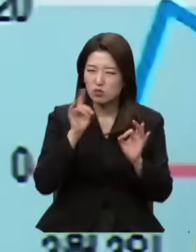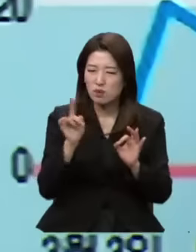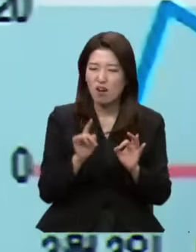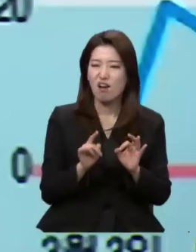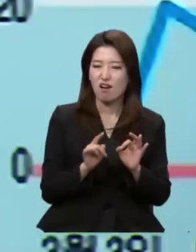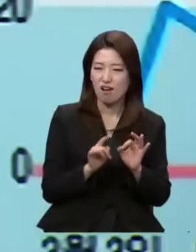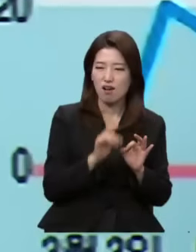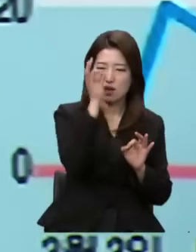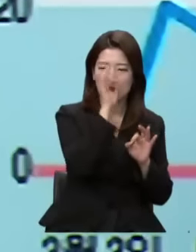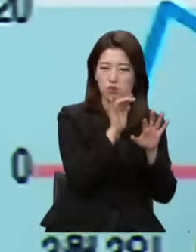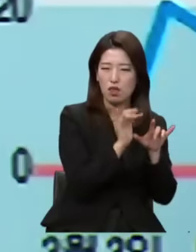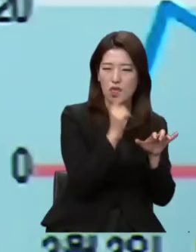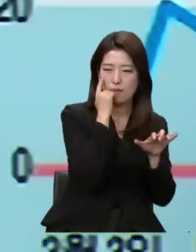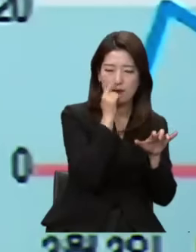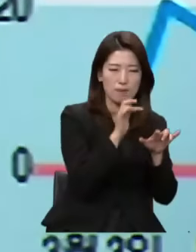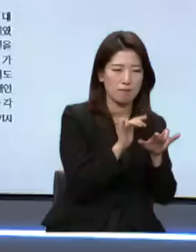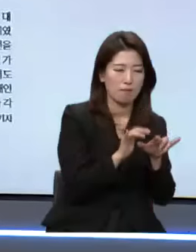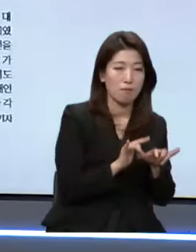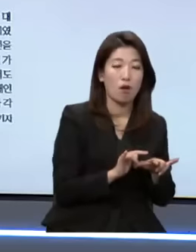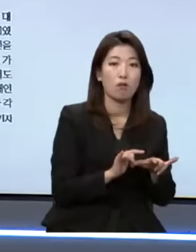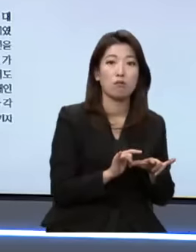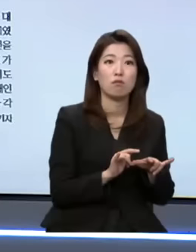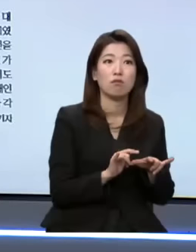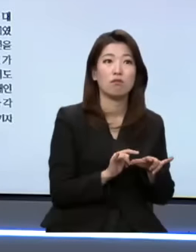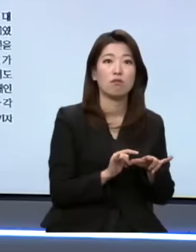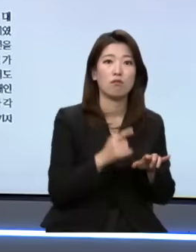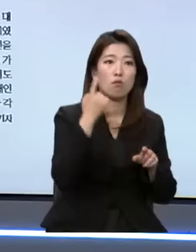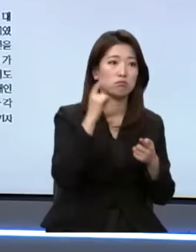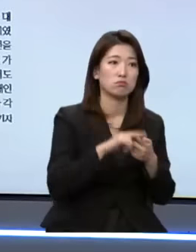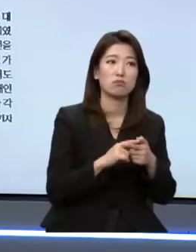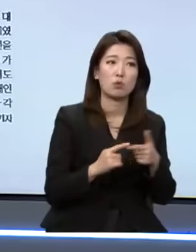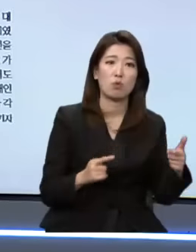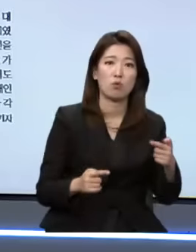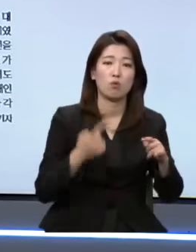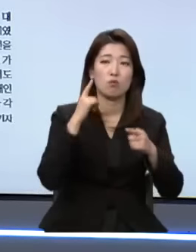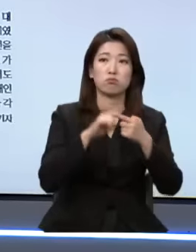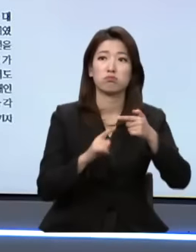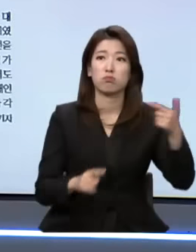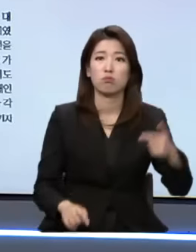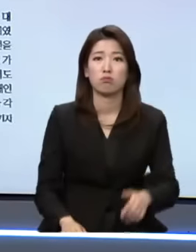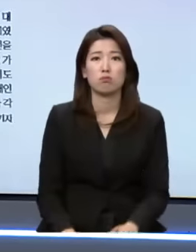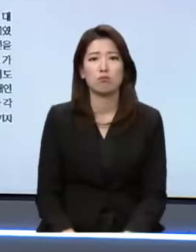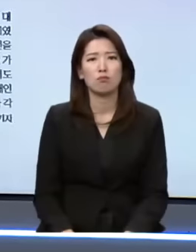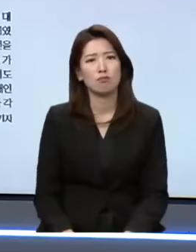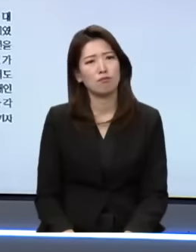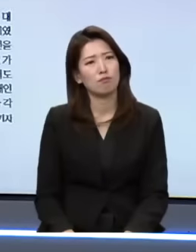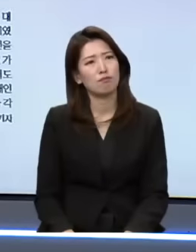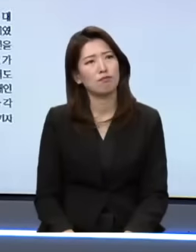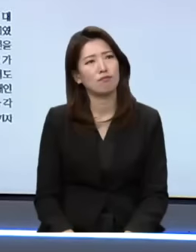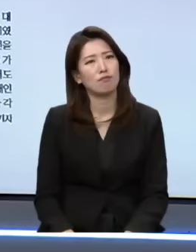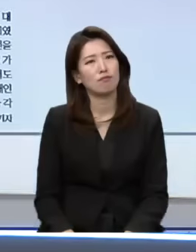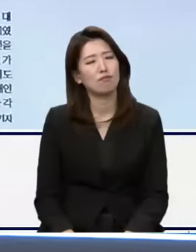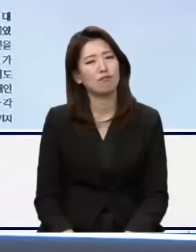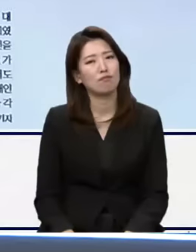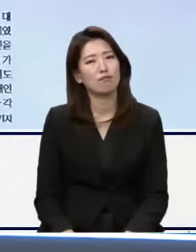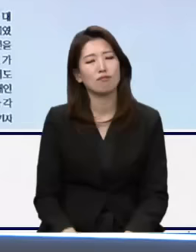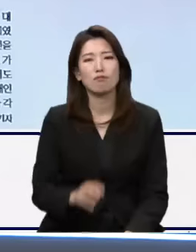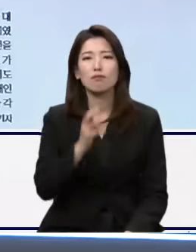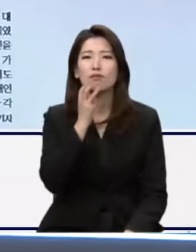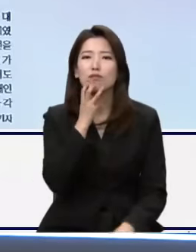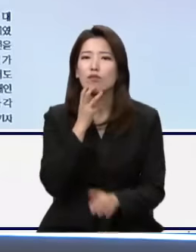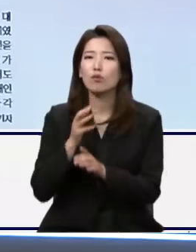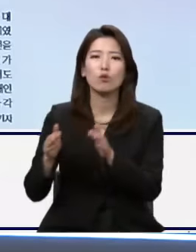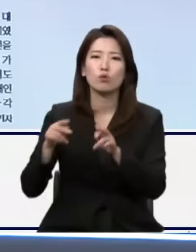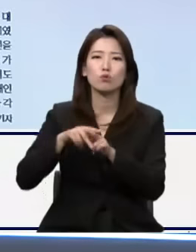겁니다네 지금이 두 사람이 강원이 울산에 출마하는게 아닌데 경기 지역인데 경기 지역보다 다른